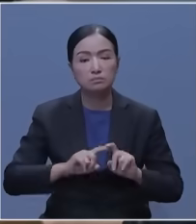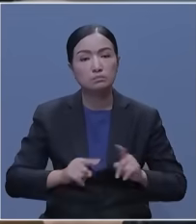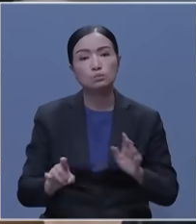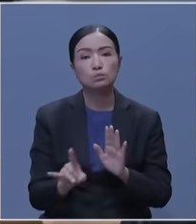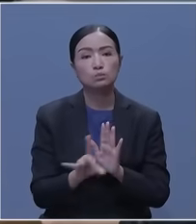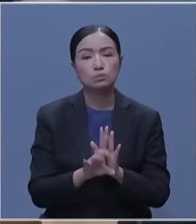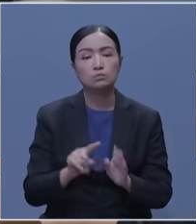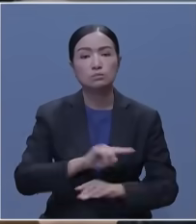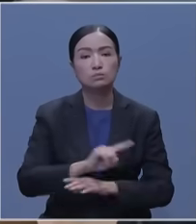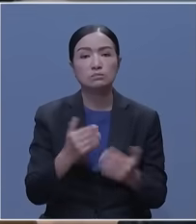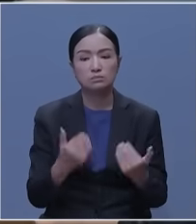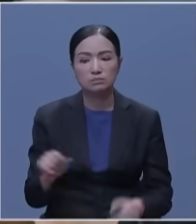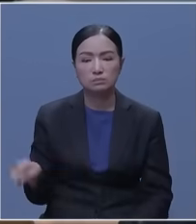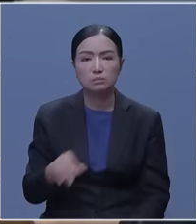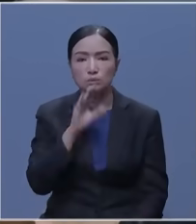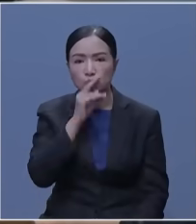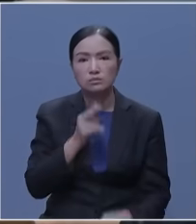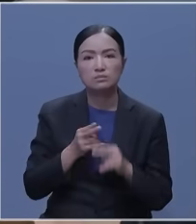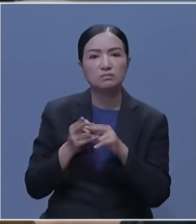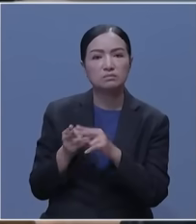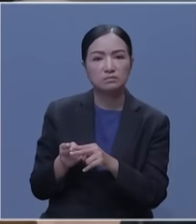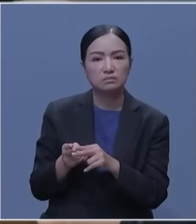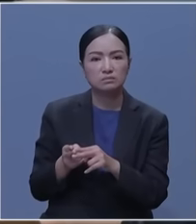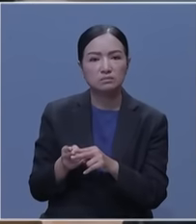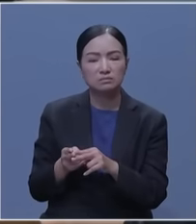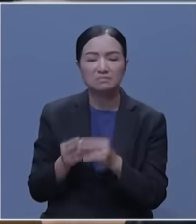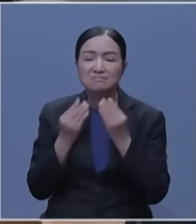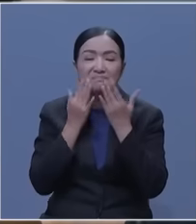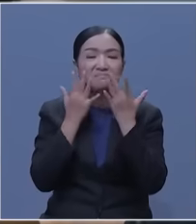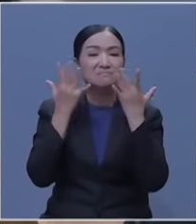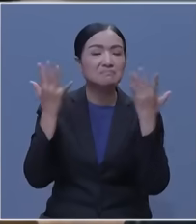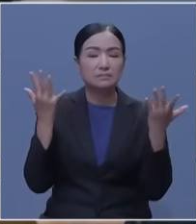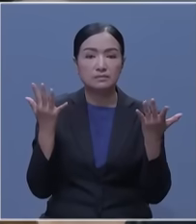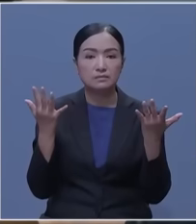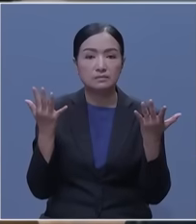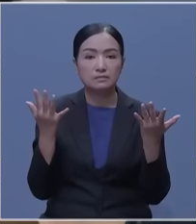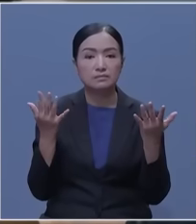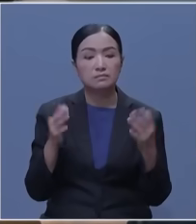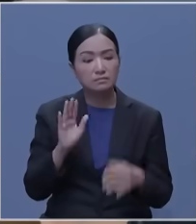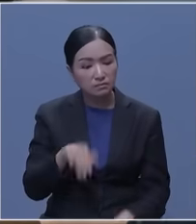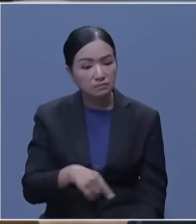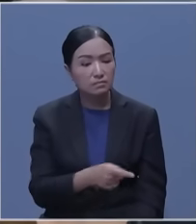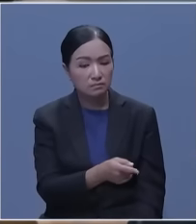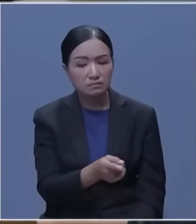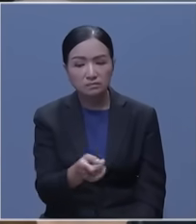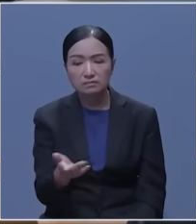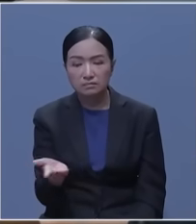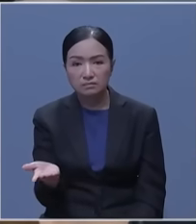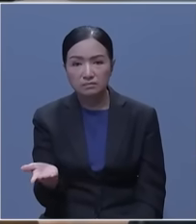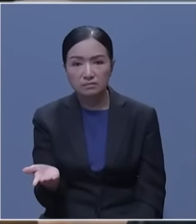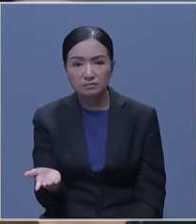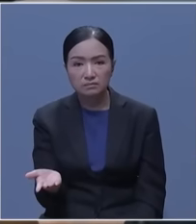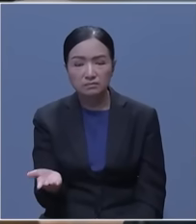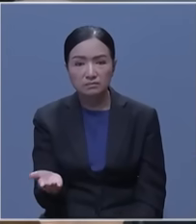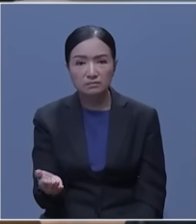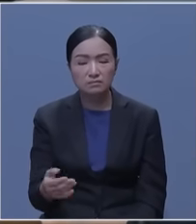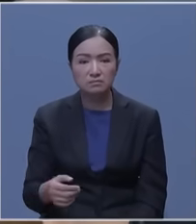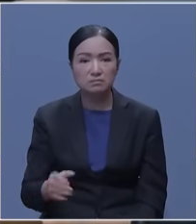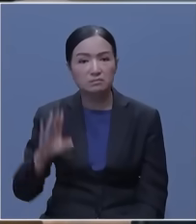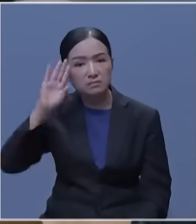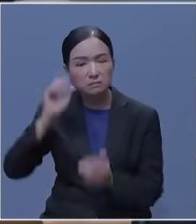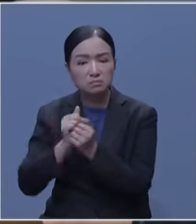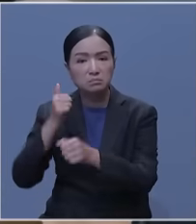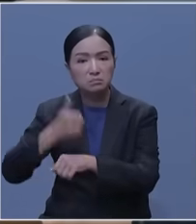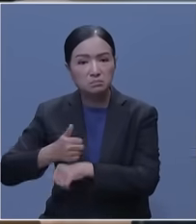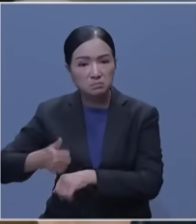ท้ายมาวันนี้พูดออกมาได้อย่างน่าชื่นตาบานนะครับว่าเฮ้ยมีผู้กำกับบางคนก็อาจจะผิด